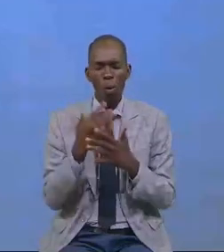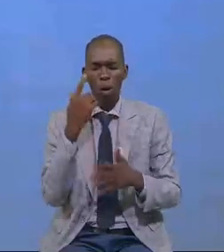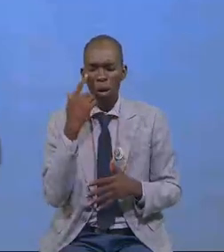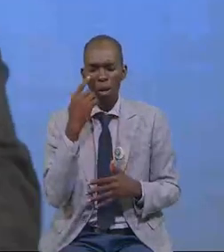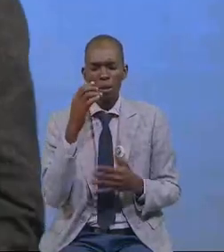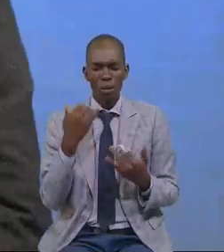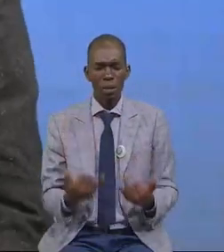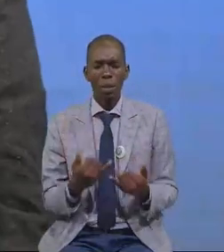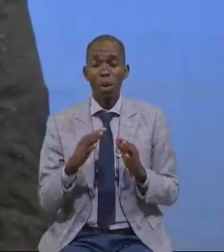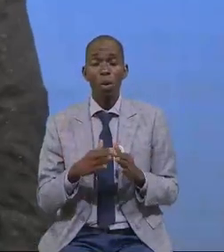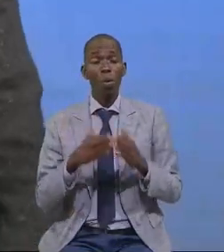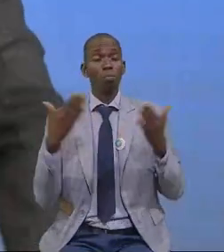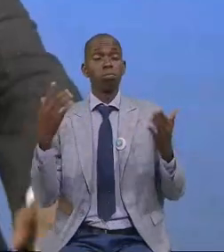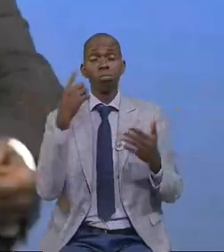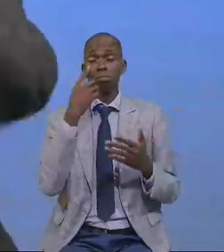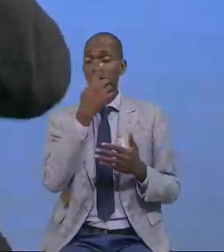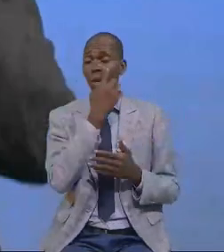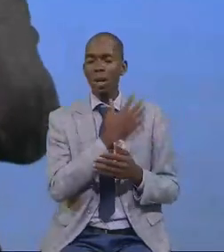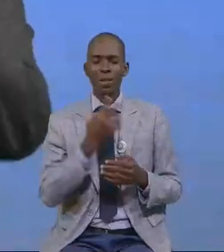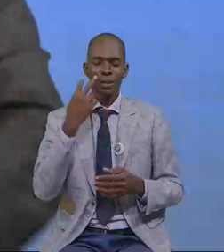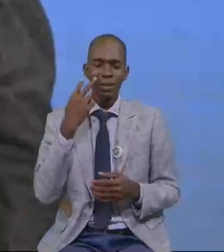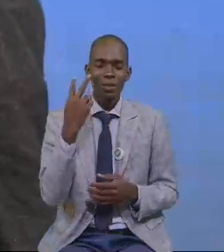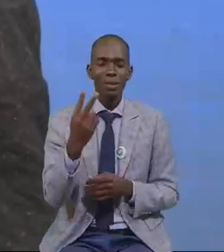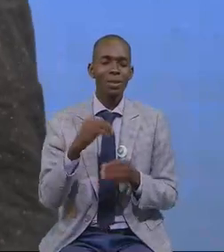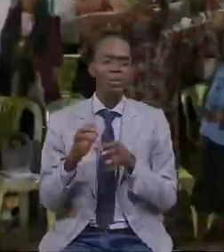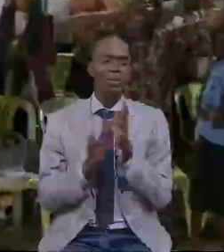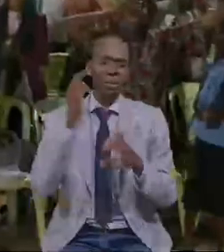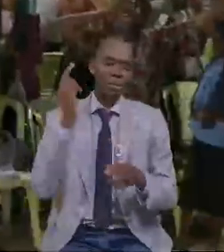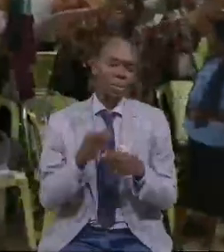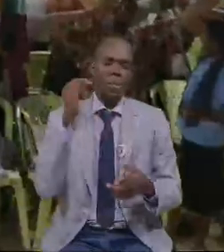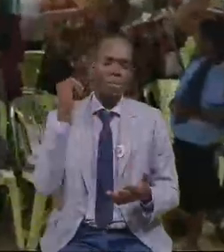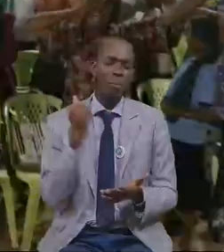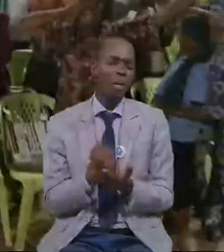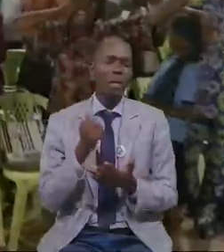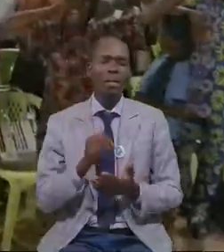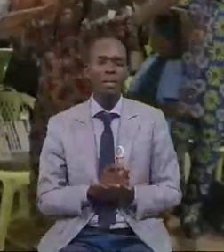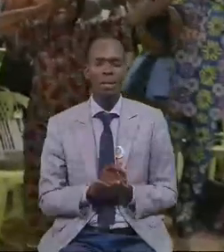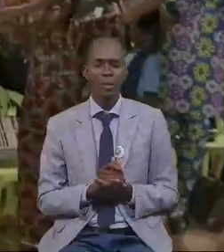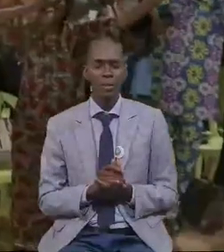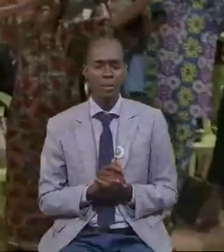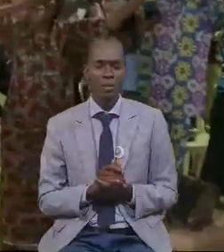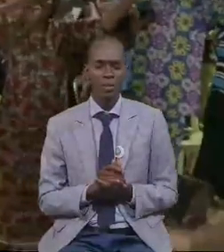ses yeux s'ouvrent. Ouvrez les yeux, regardez, voyez au nom de Jésus-Christ.